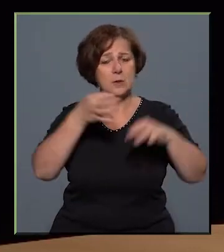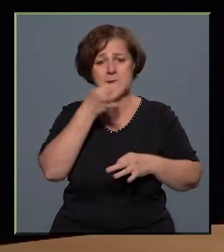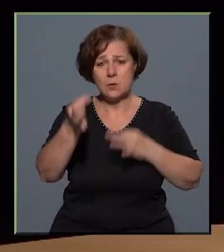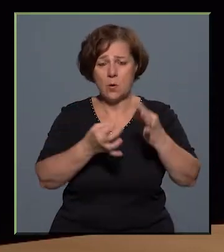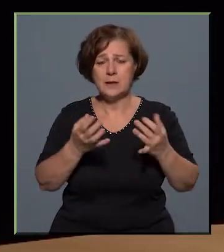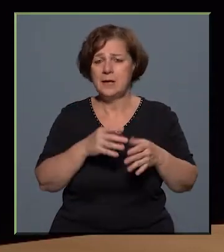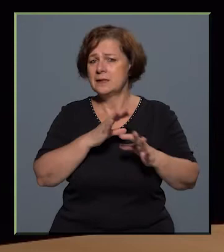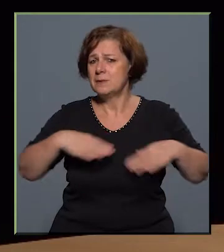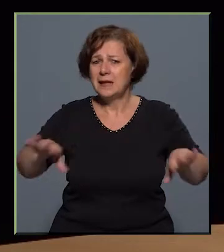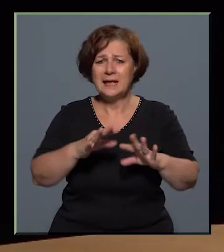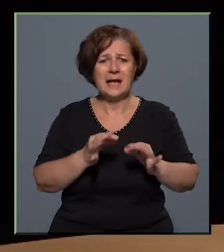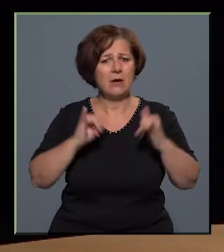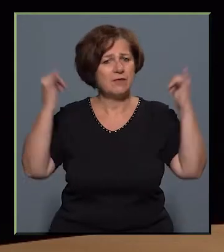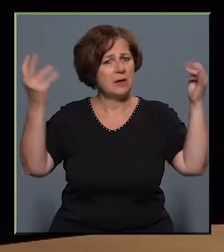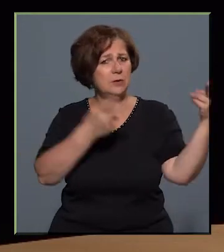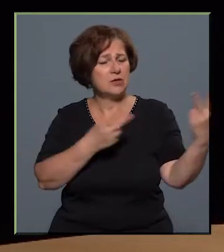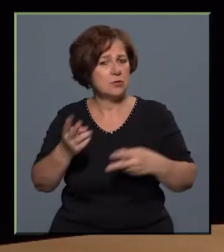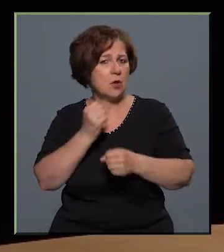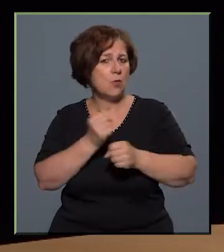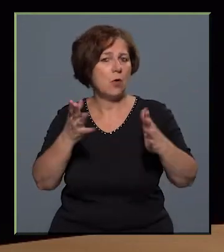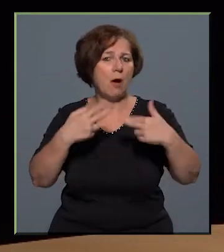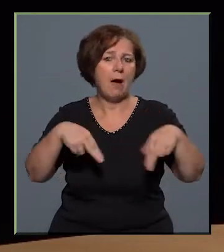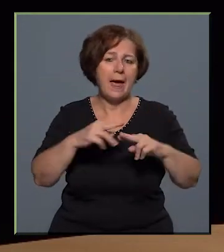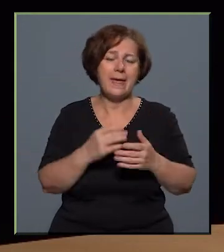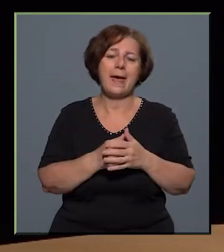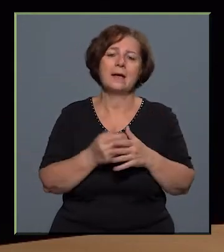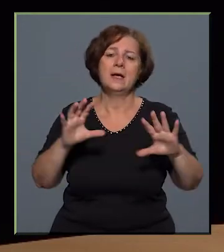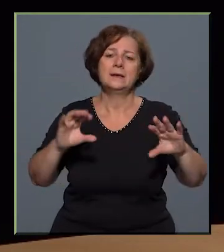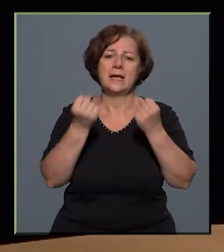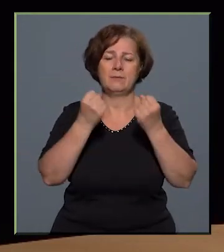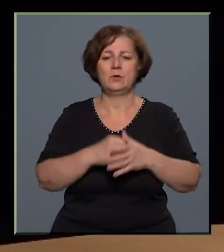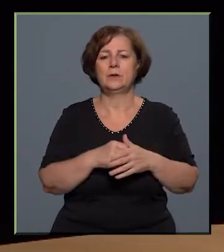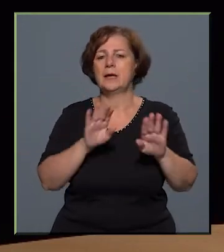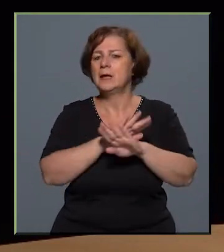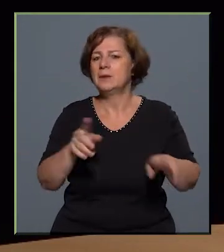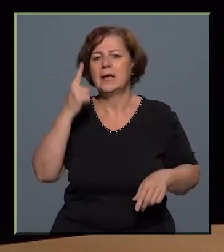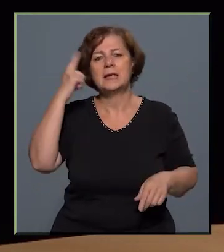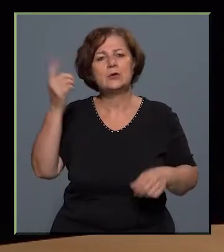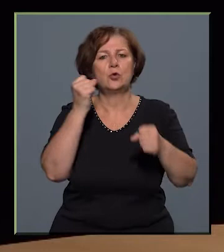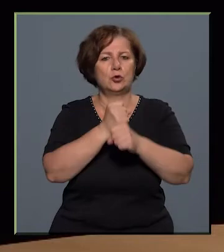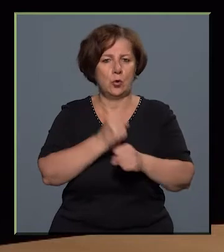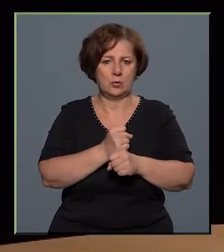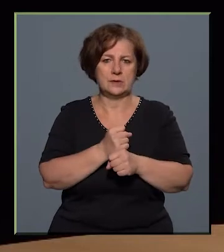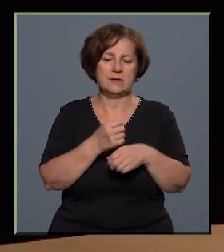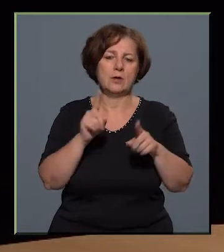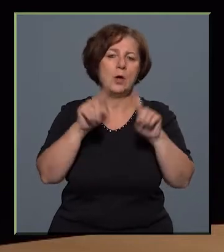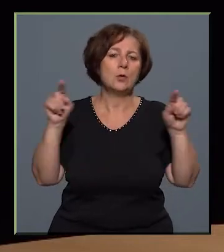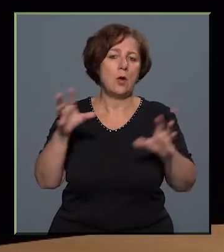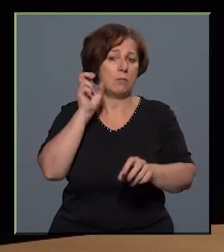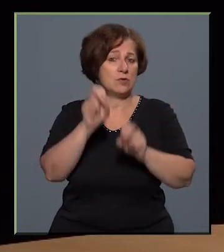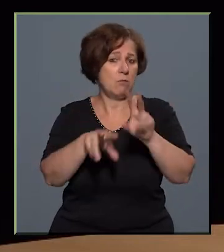számára a fejlődést hozta, akár abban, hogy munkahelyek teremtődtek, mindenki tudott dolgozni, vagy akár a